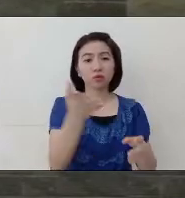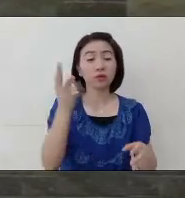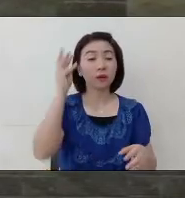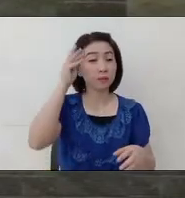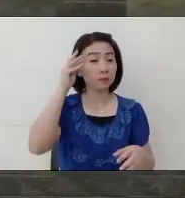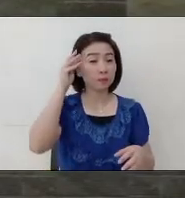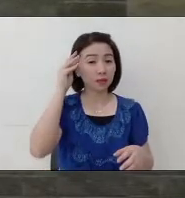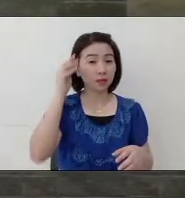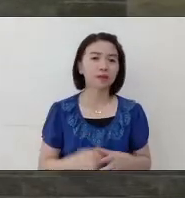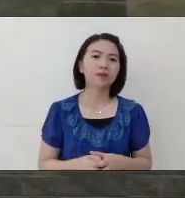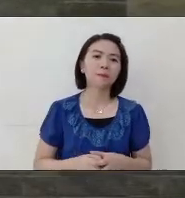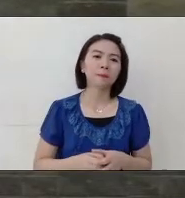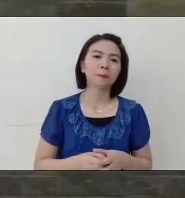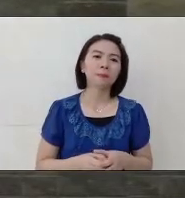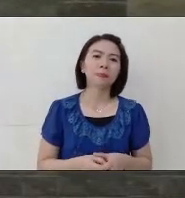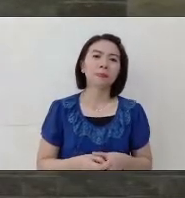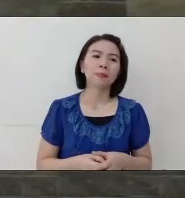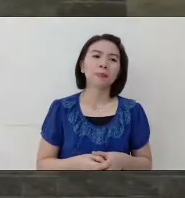iyong maturity.